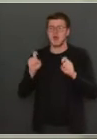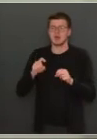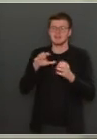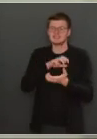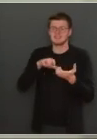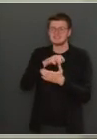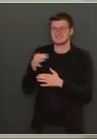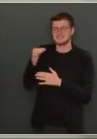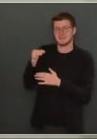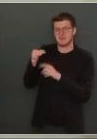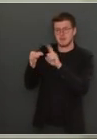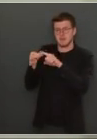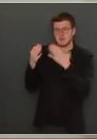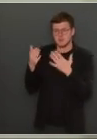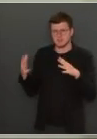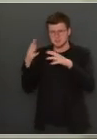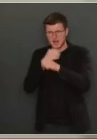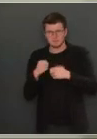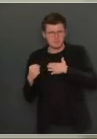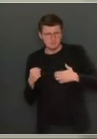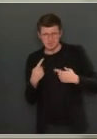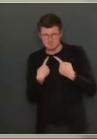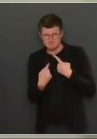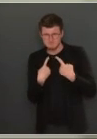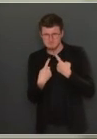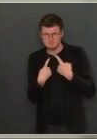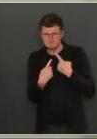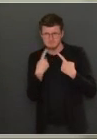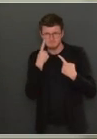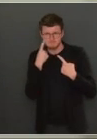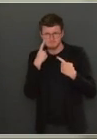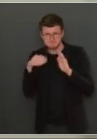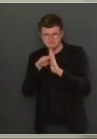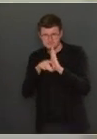met de burgemeester om nog extra maatregelen te nemen.